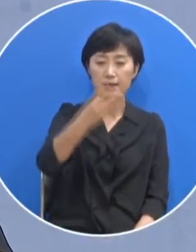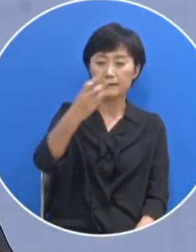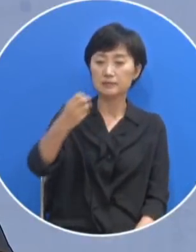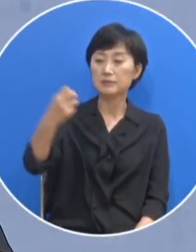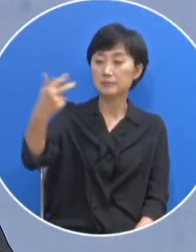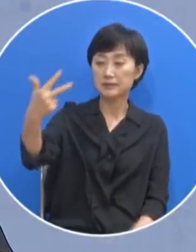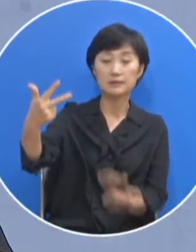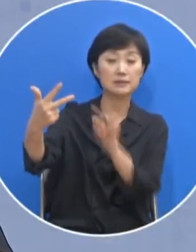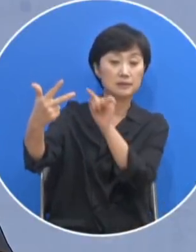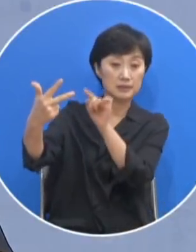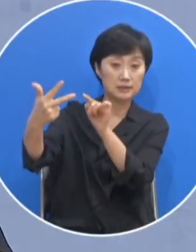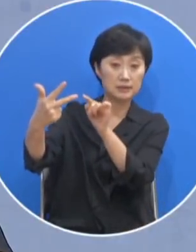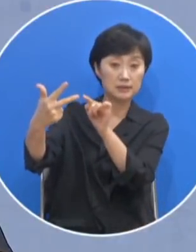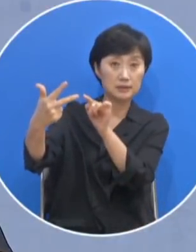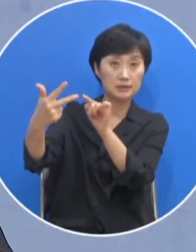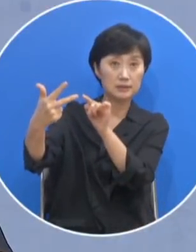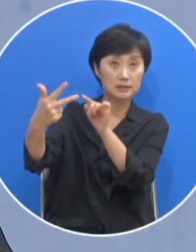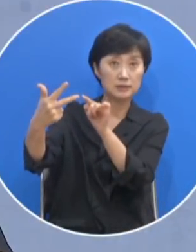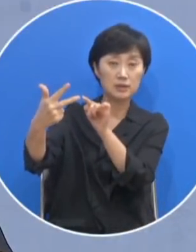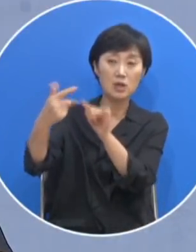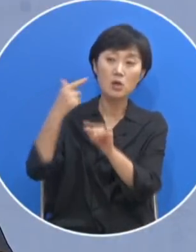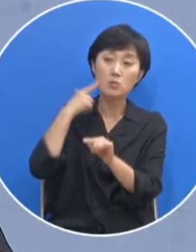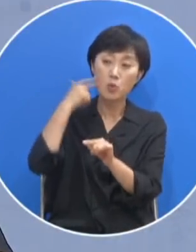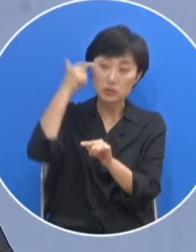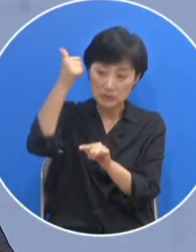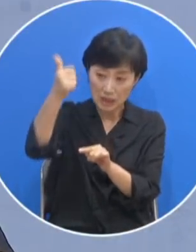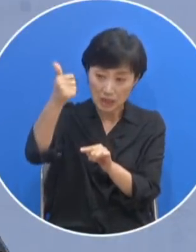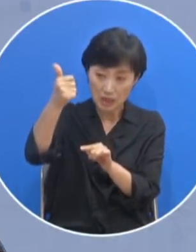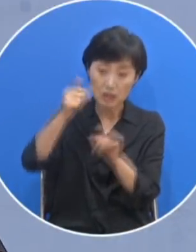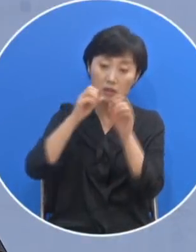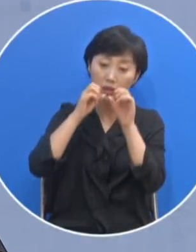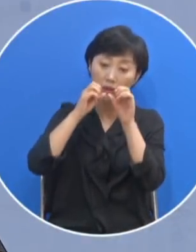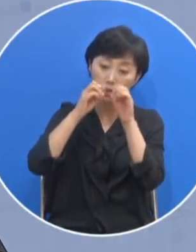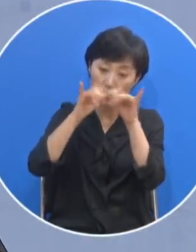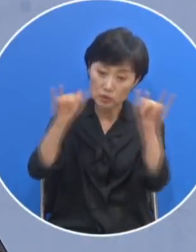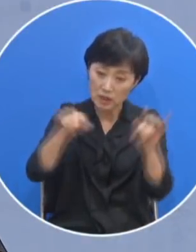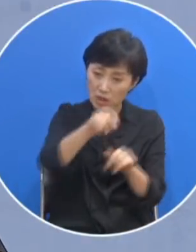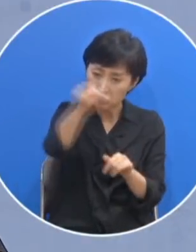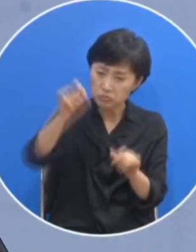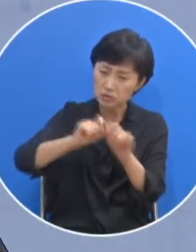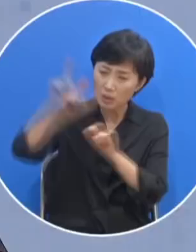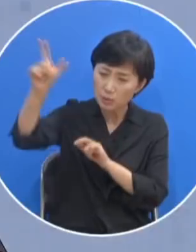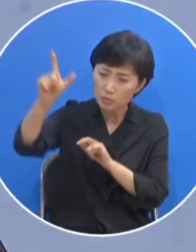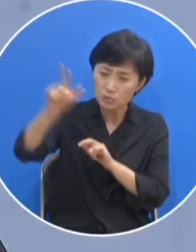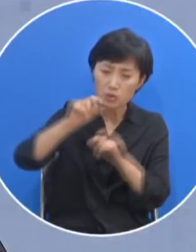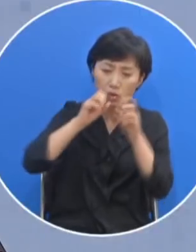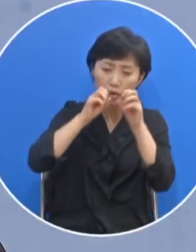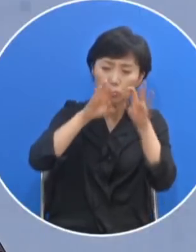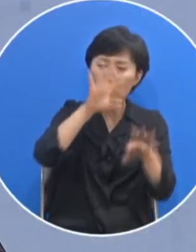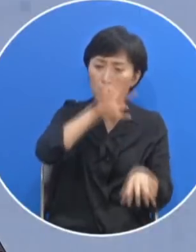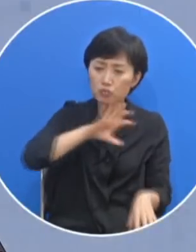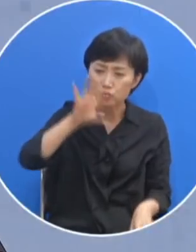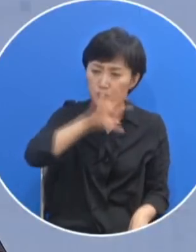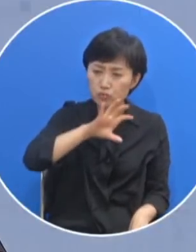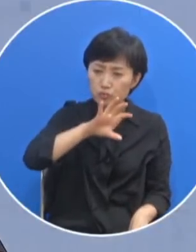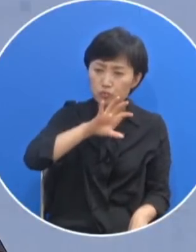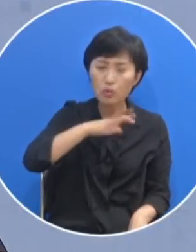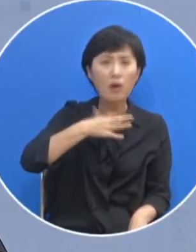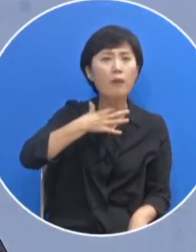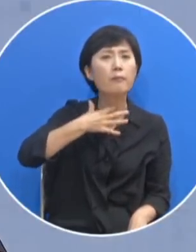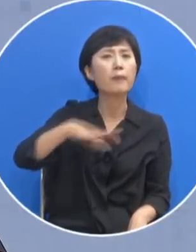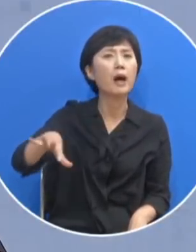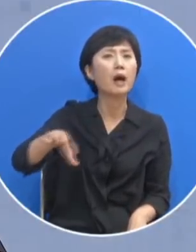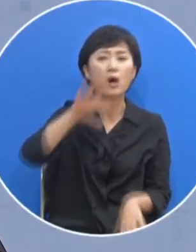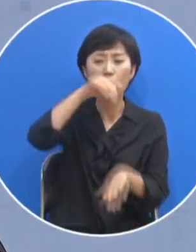져 전도훈련 안되고 씨카 스타텍 캠페인에서 잡으니 밸리를 아버 비스트 더 있음 네이션 하기보단 애칭